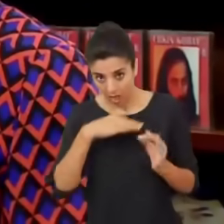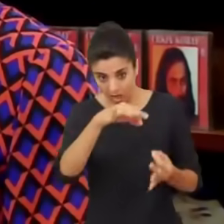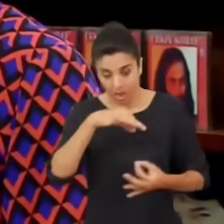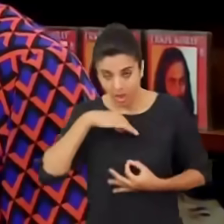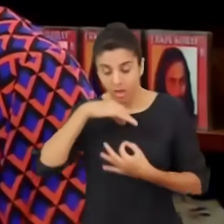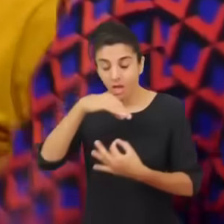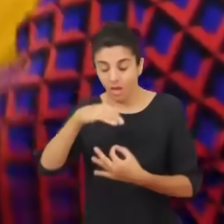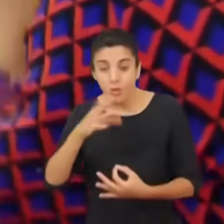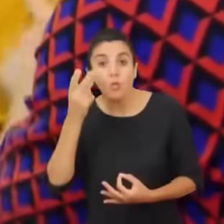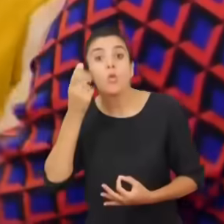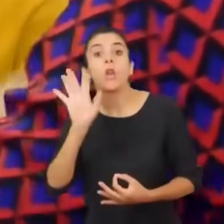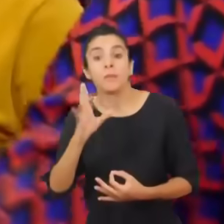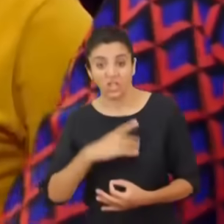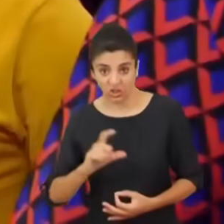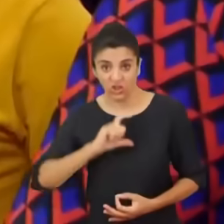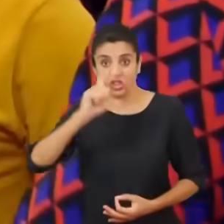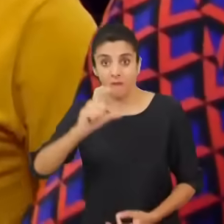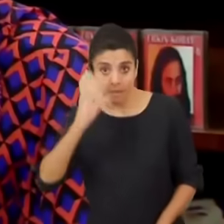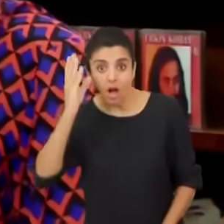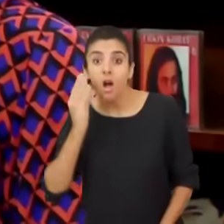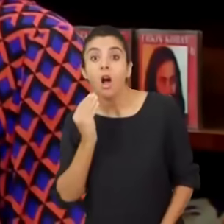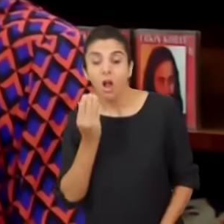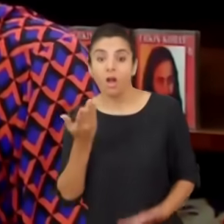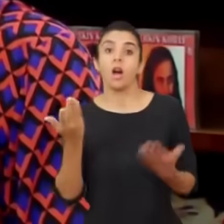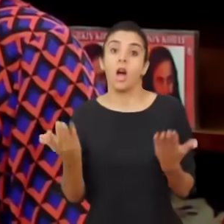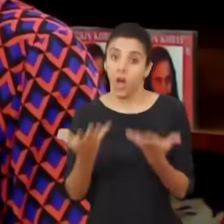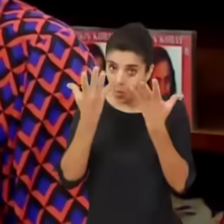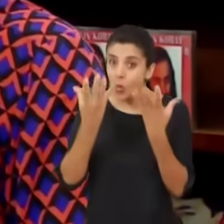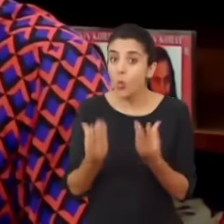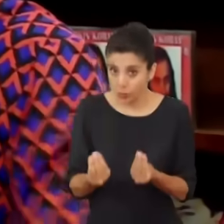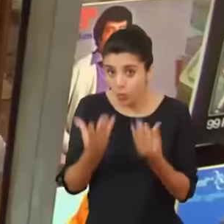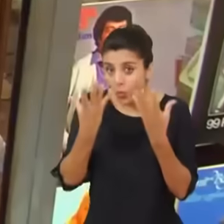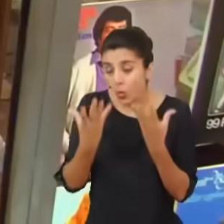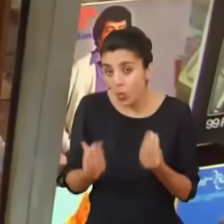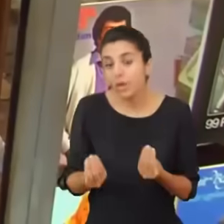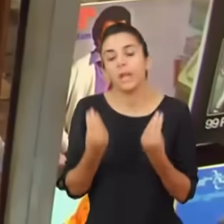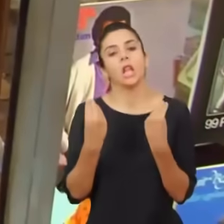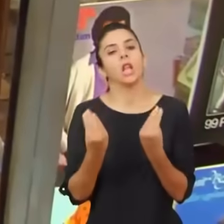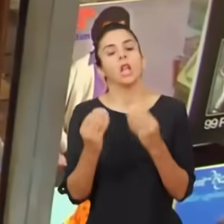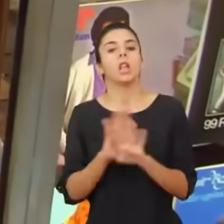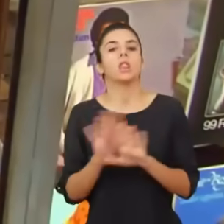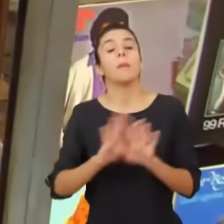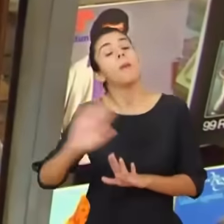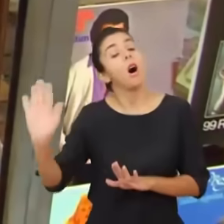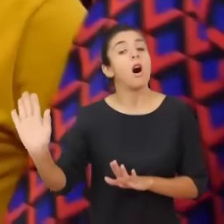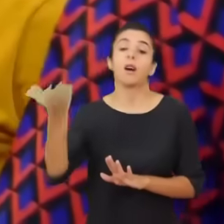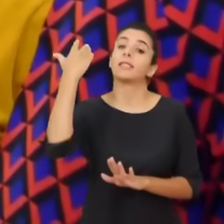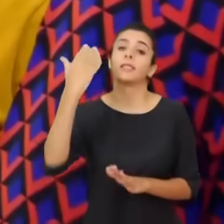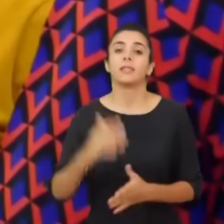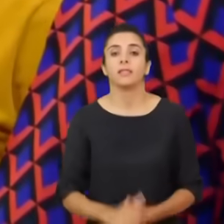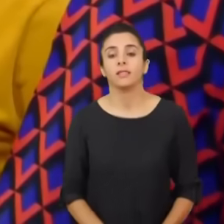benim söylediklerimi. Aldın mı cevabını sen? Ha, oldu mu şimdi? Oldu mu? İyi. Hadi bakalım